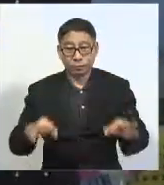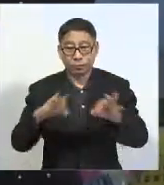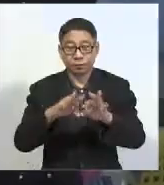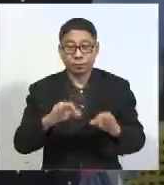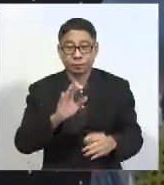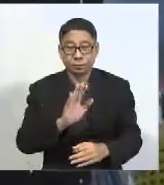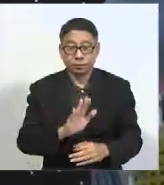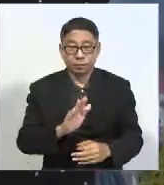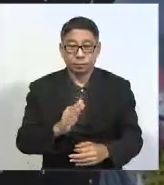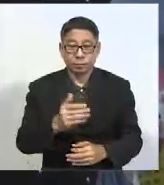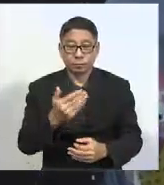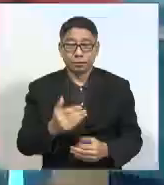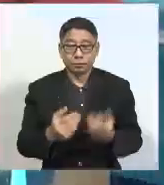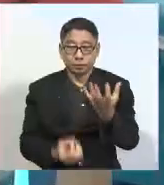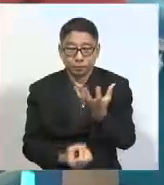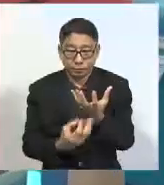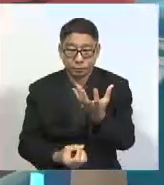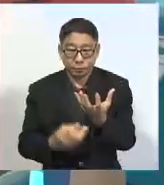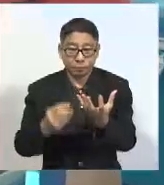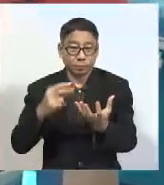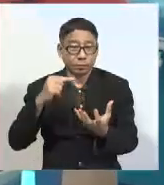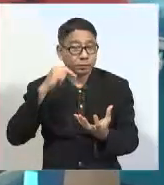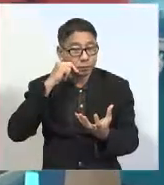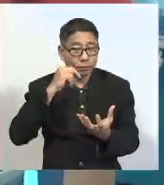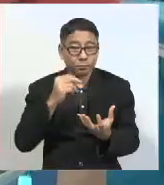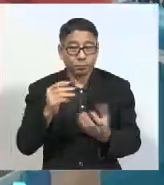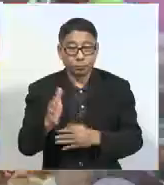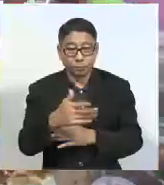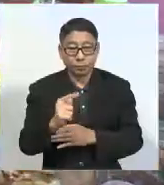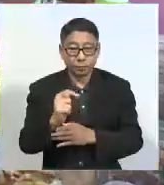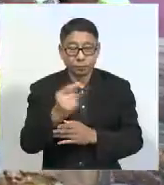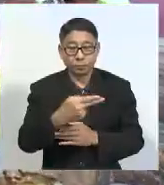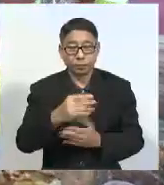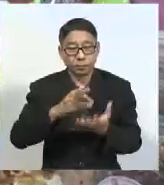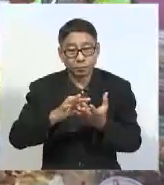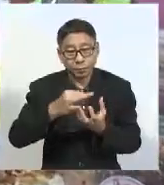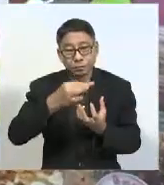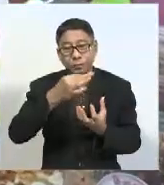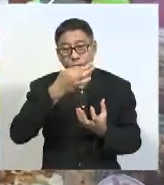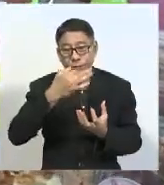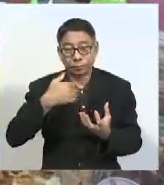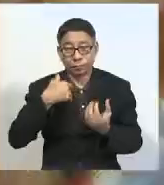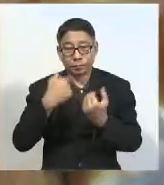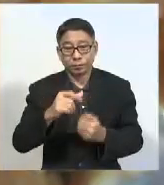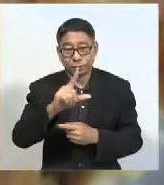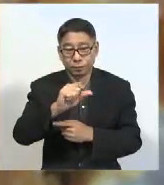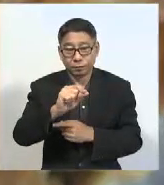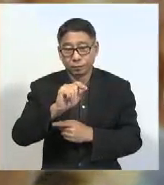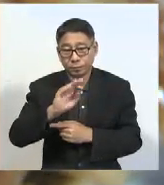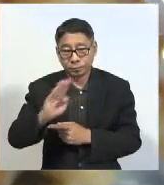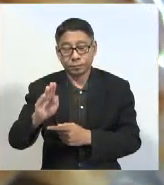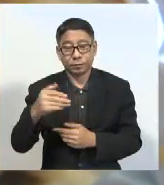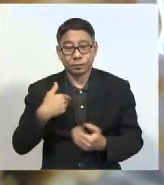ไฮไลท์ของงานก็คือข้าวต้มปลาทูจะอร่อยขนาดไหนไปชิมกันนะคะเมนู20บาท